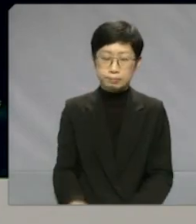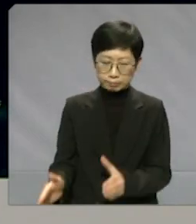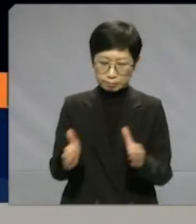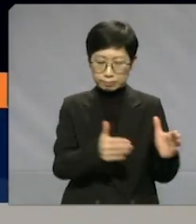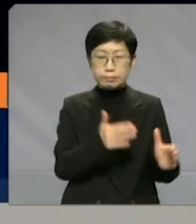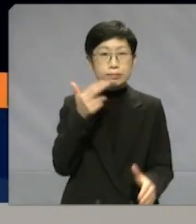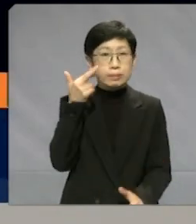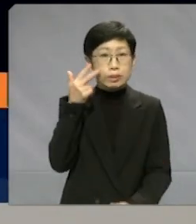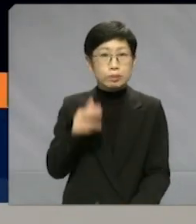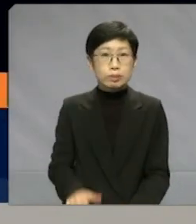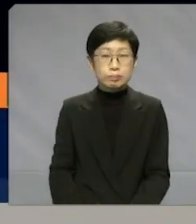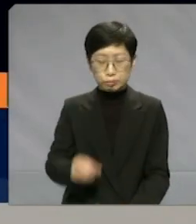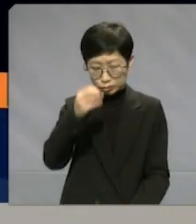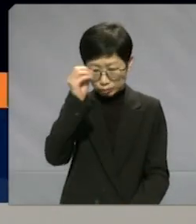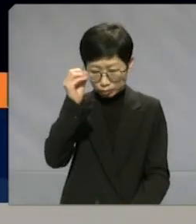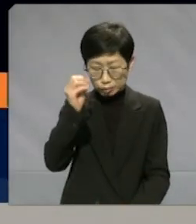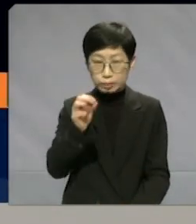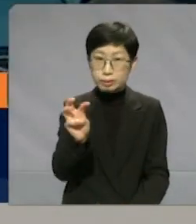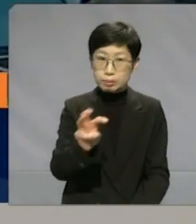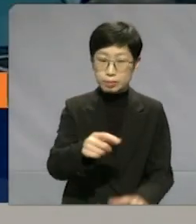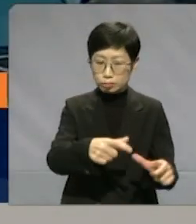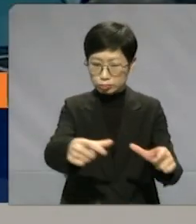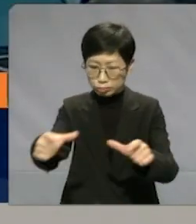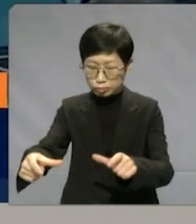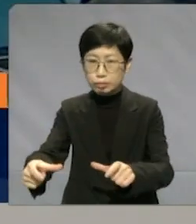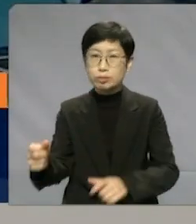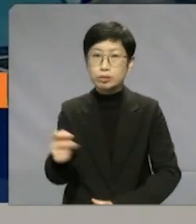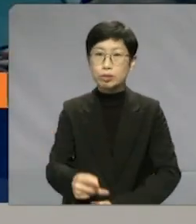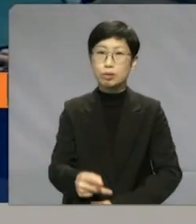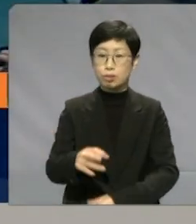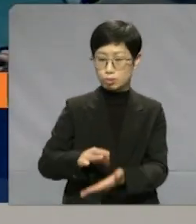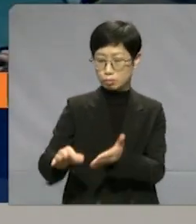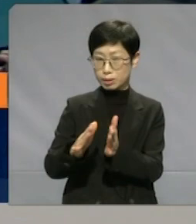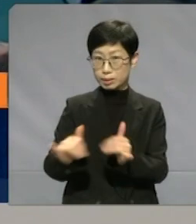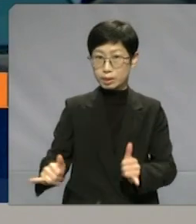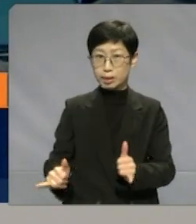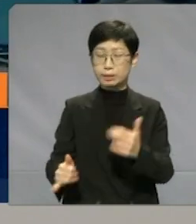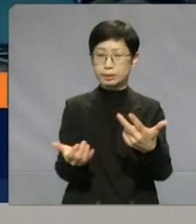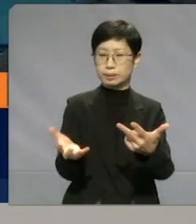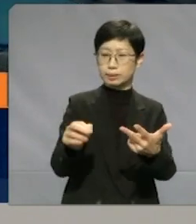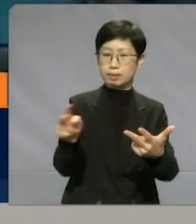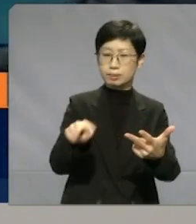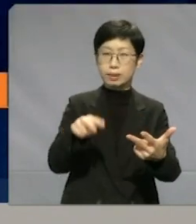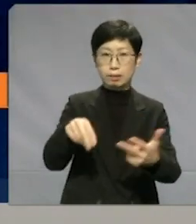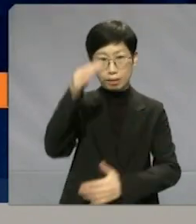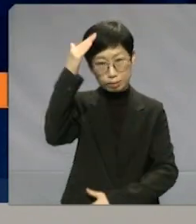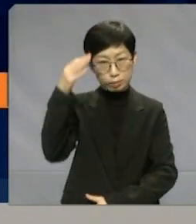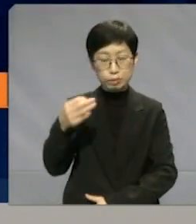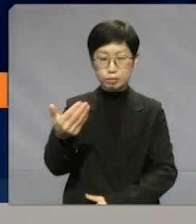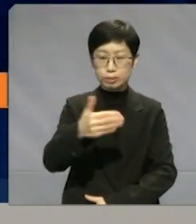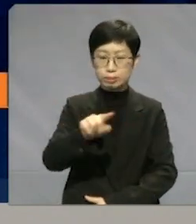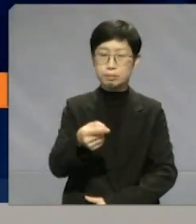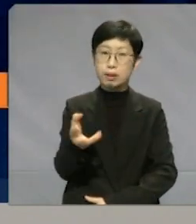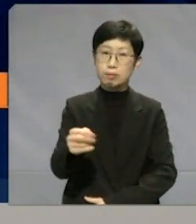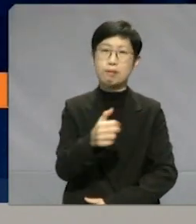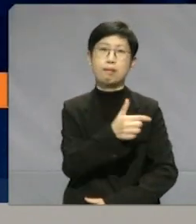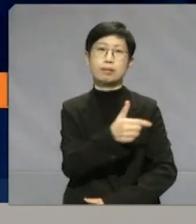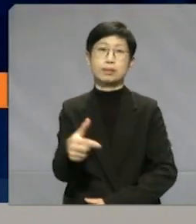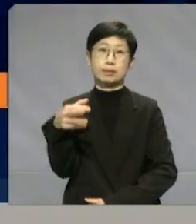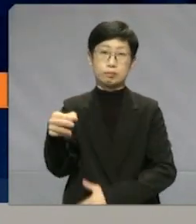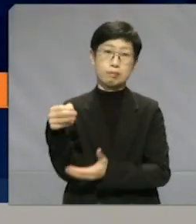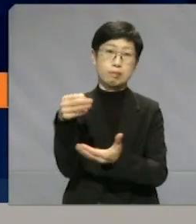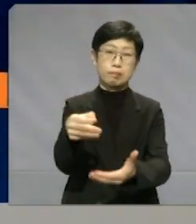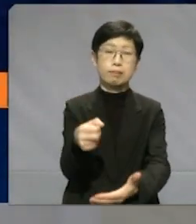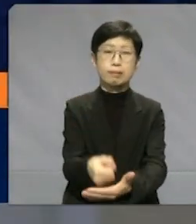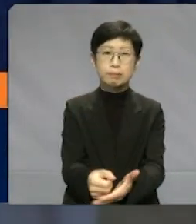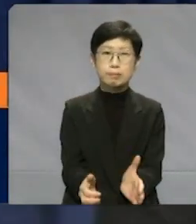미국입니다. 구글이 미국 30여 개 주와 소비자들에게 7억 달러, 우리 돈 약 9,100억 원에 달하는 거액을 지불하기로